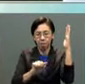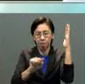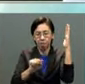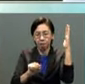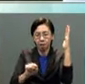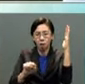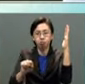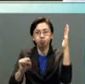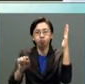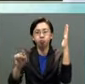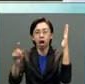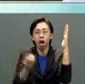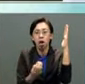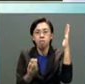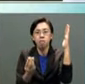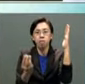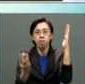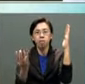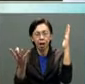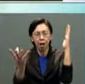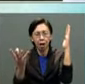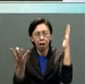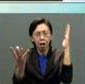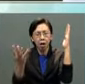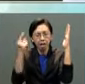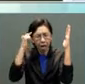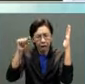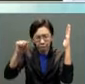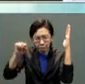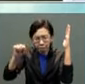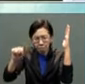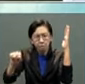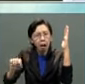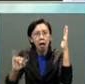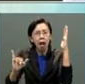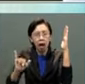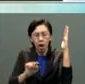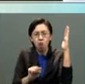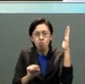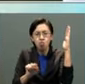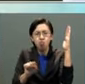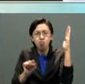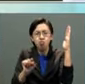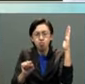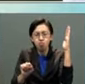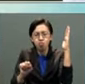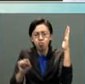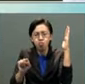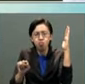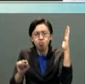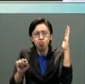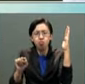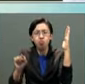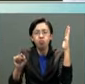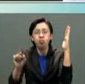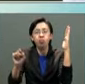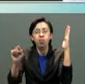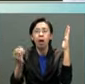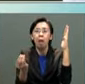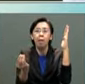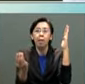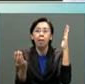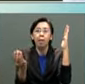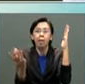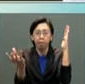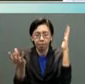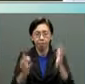ะครับยังไม่ได้น่าไว้วางใจว่าเขาจะลงมาเพราะว่าเส้นกราฟยังถ้าขีดเป็นเส้นเดียวขึ้นไปเนี่ยยังเป็นเส้นทะแยงขึ้นอยู่